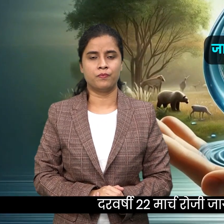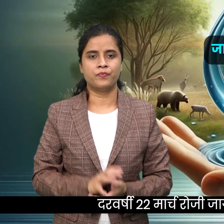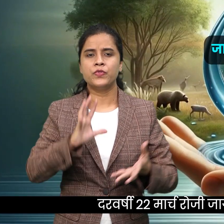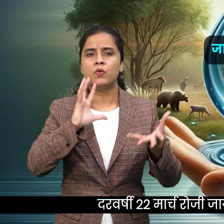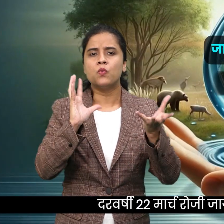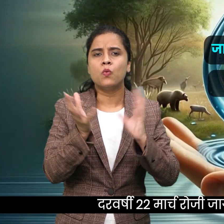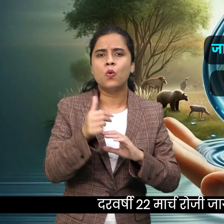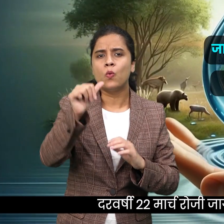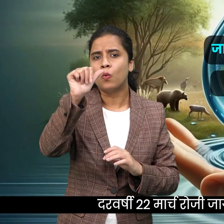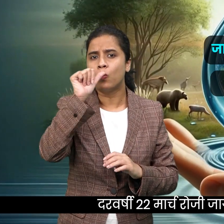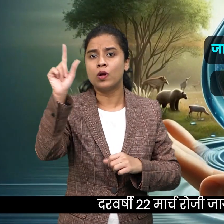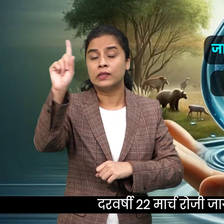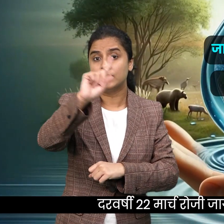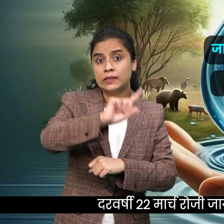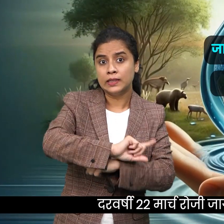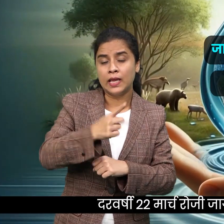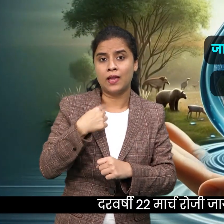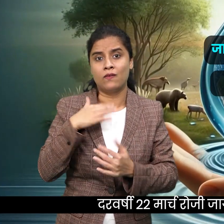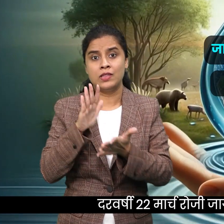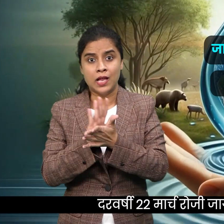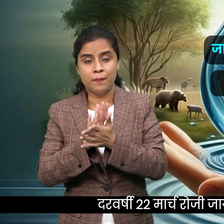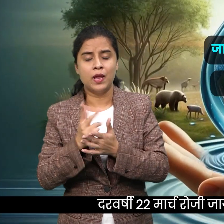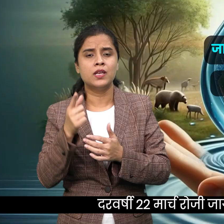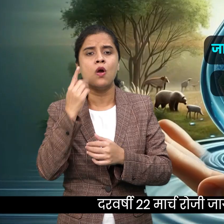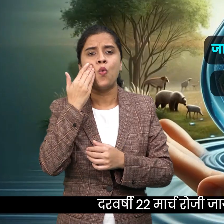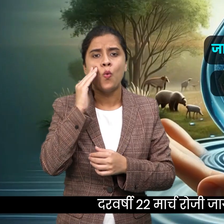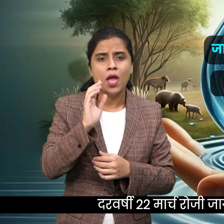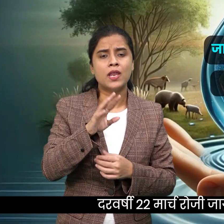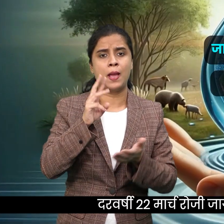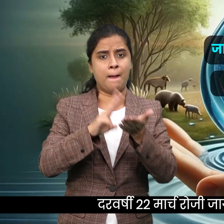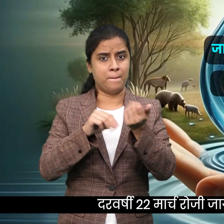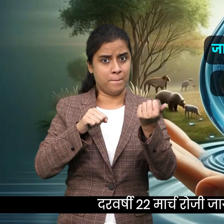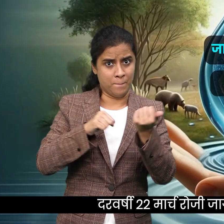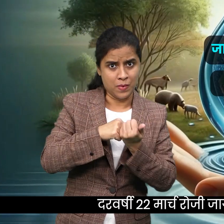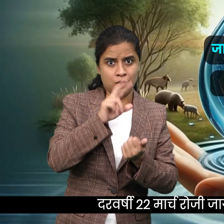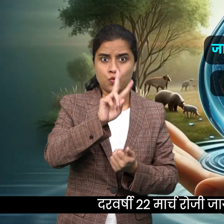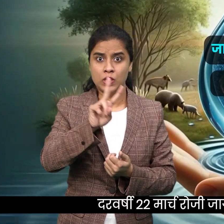दरवर्षी 22 मार्च रोजी जागतिक जल दिन साजरा केला जातो.